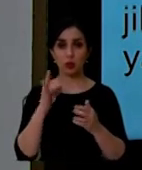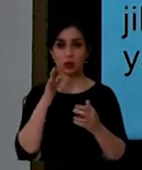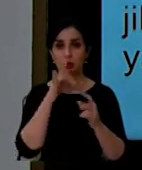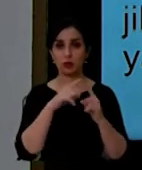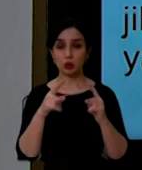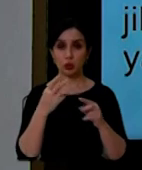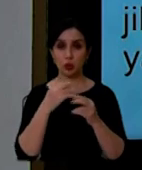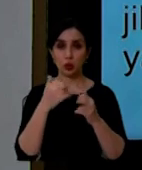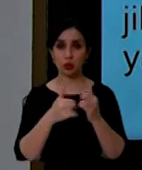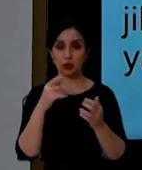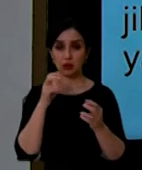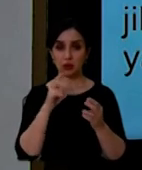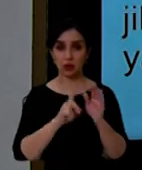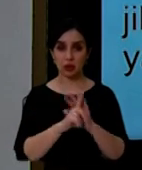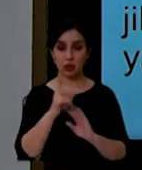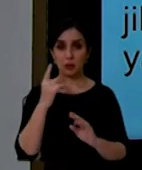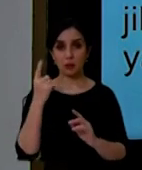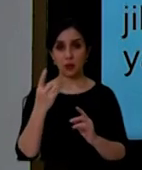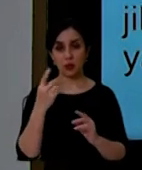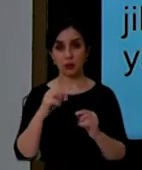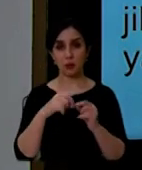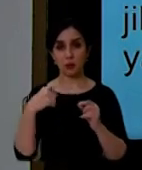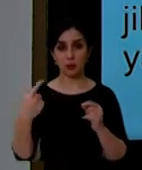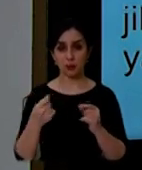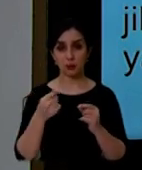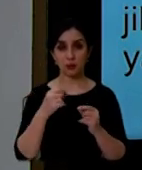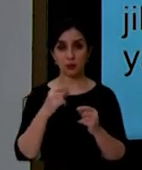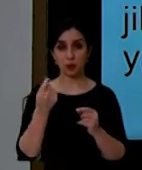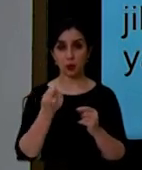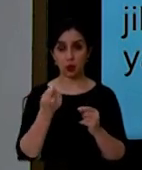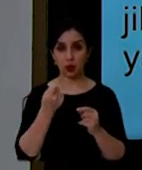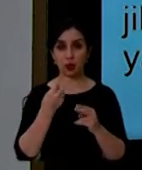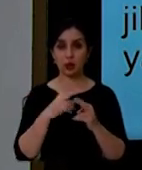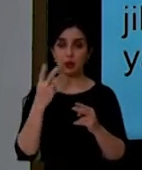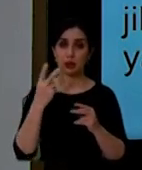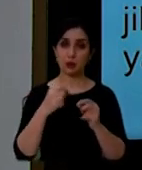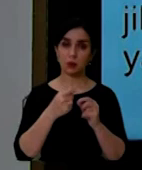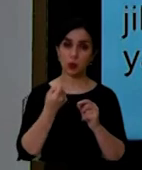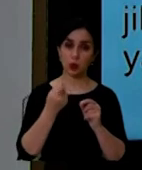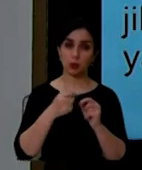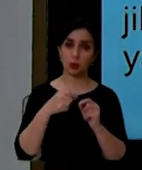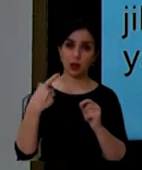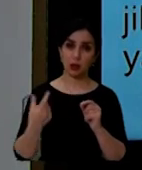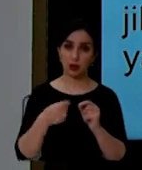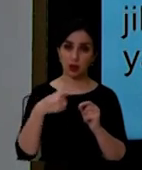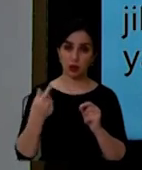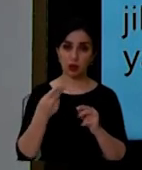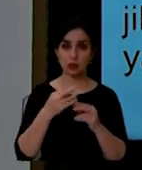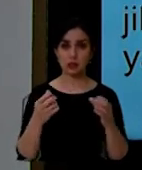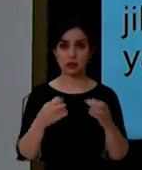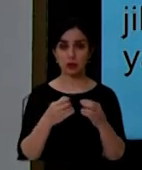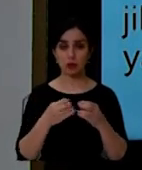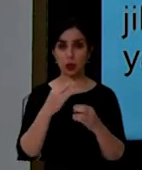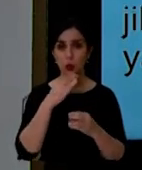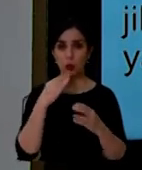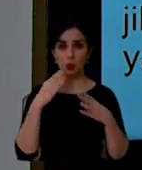yapıq ıruqlə ısımliklərnin bir ıruqbəlləli, iki ıruqbəlləli, sınıflərinin